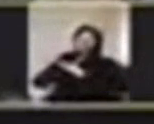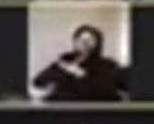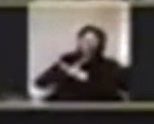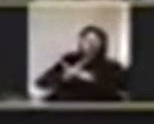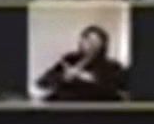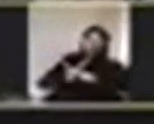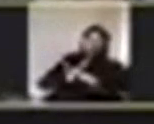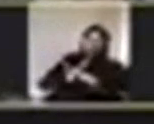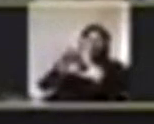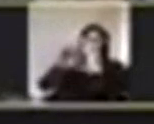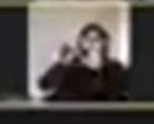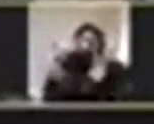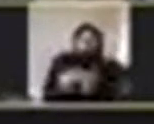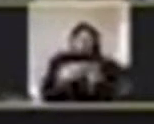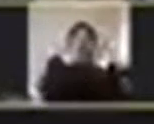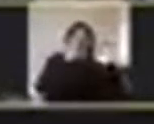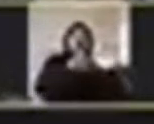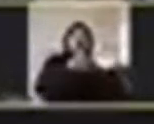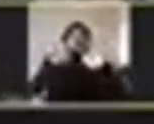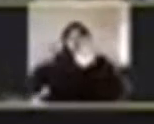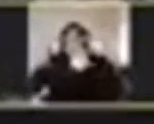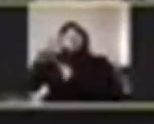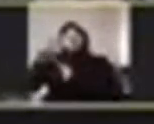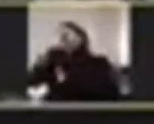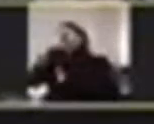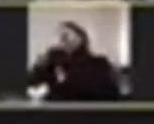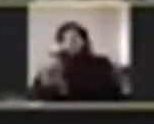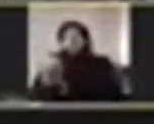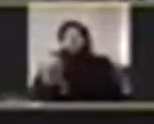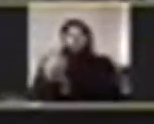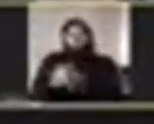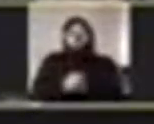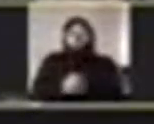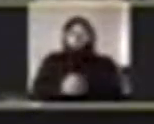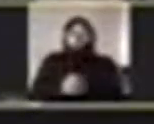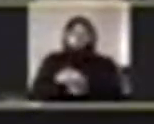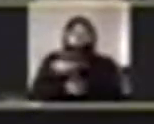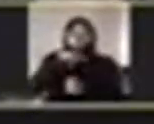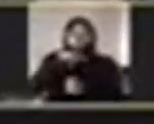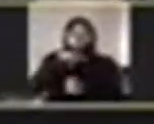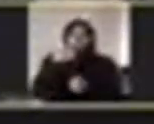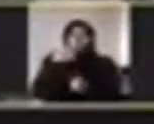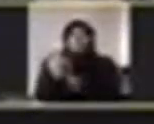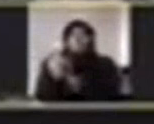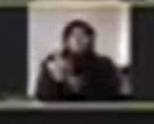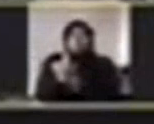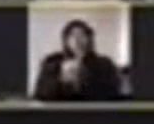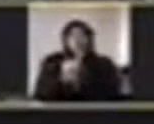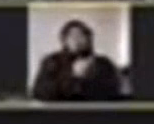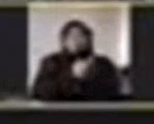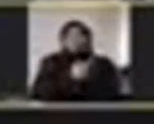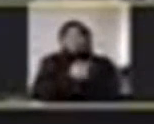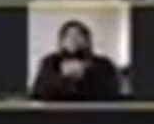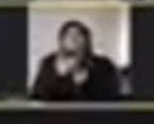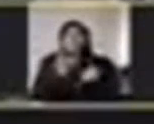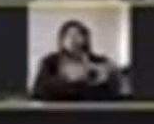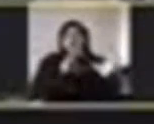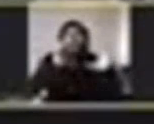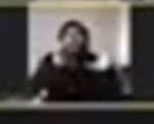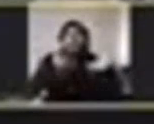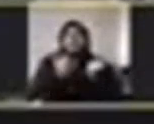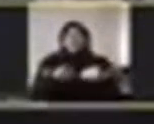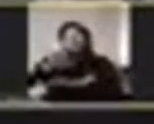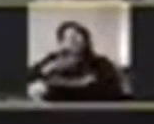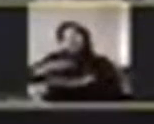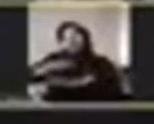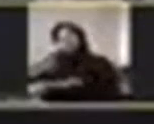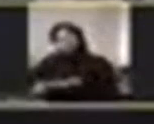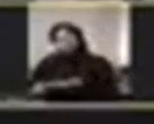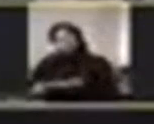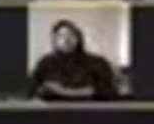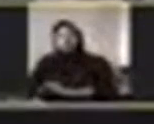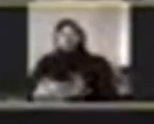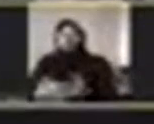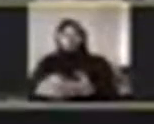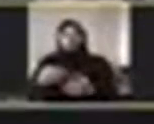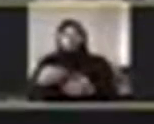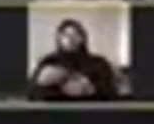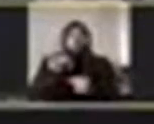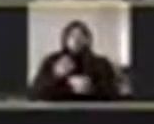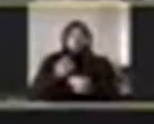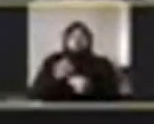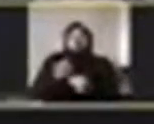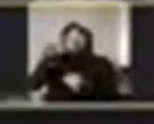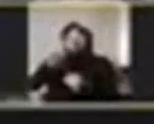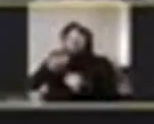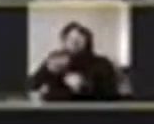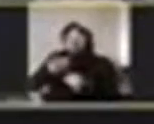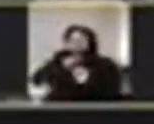mencapai 66%. Nah, hasil ini kebalikan dengan hasil murid. Ya, jadi kalau orang tuanya tak rela melepas anak ke